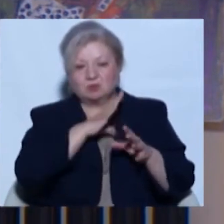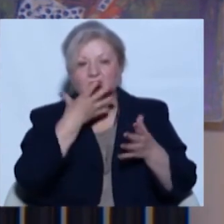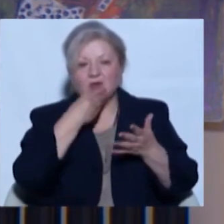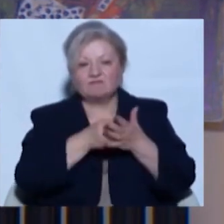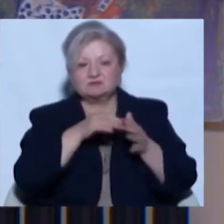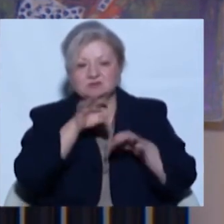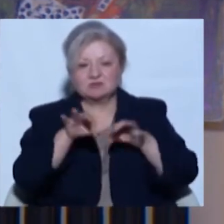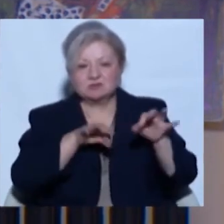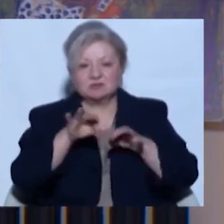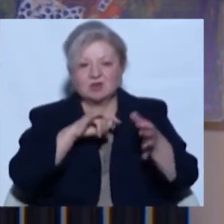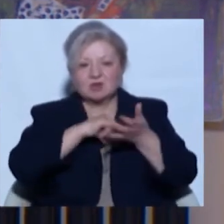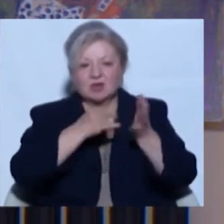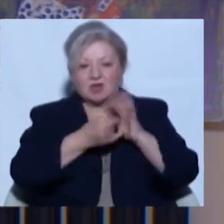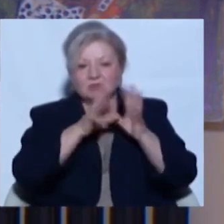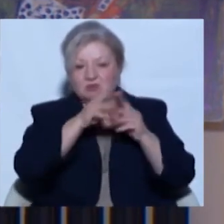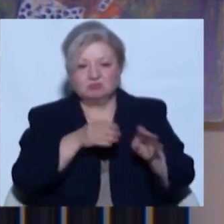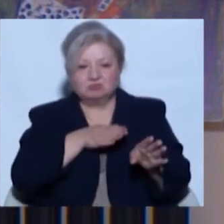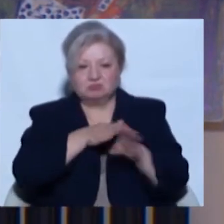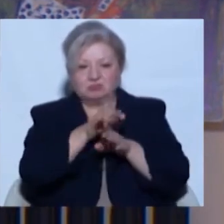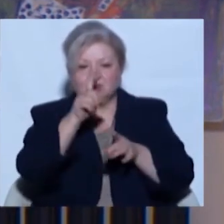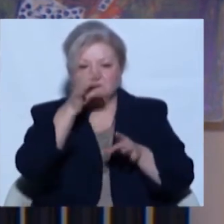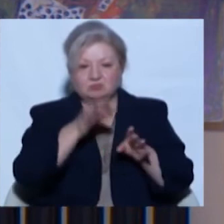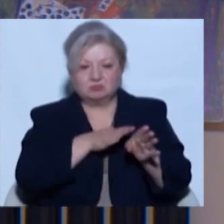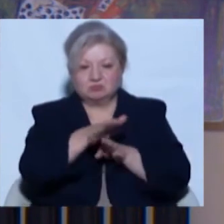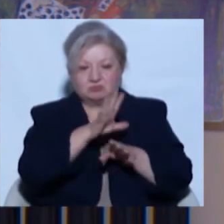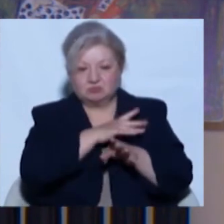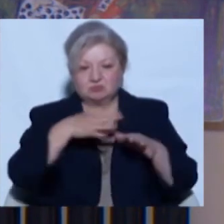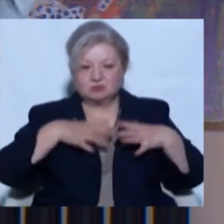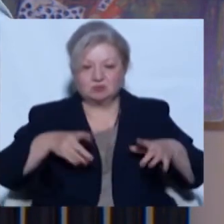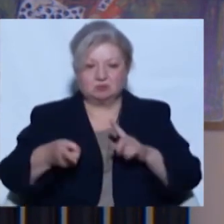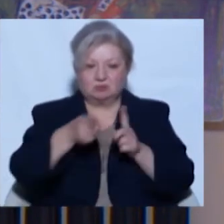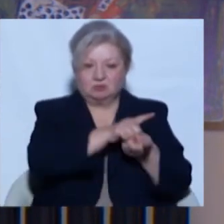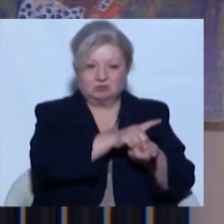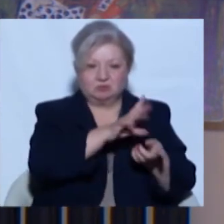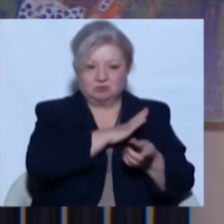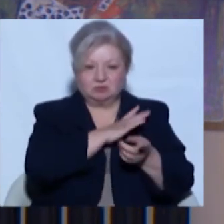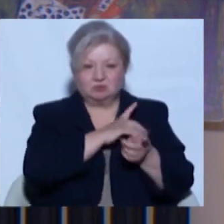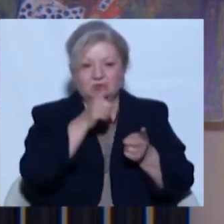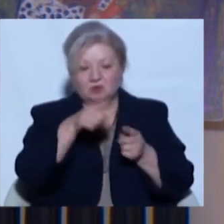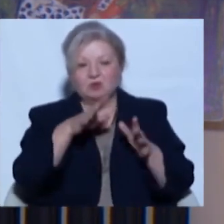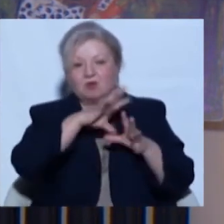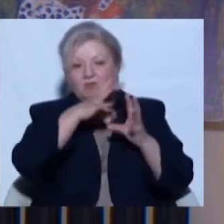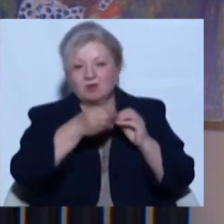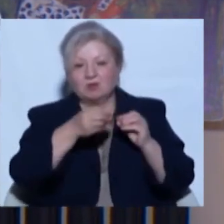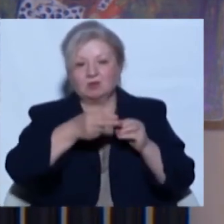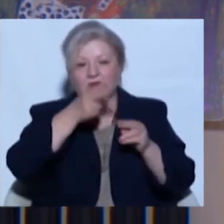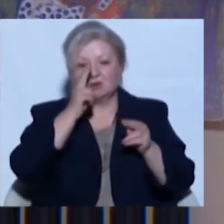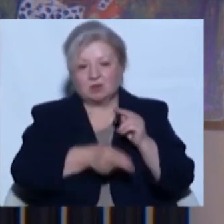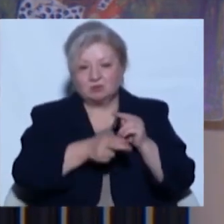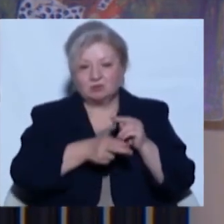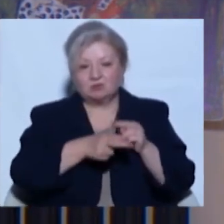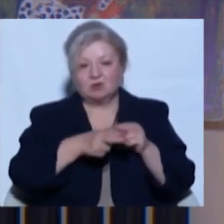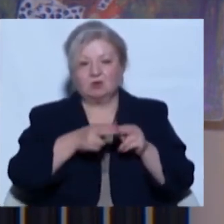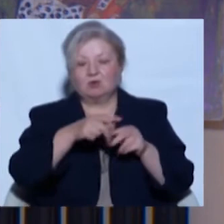მოიყვანა. ეს როგორც ვთქვით, სამი დიდი იმპერიის არჩევანი რუსეთის სასარგებლოდ დამთავრდა და ამ